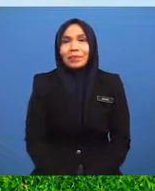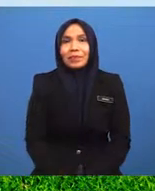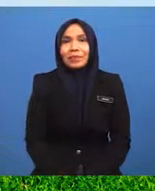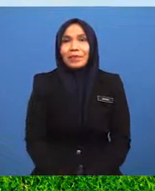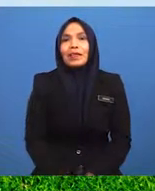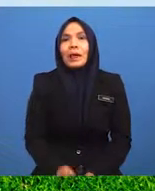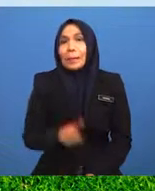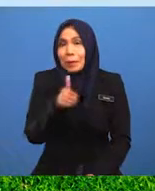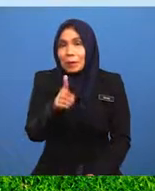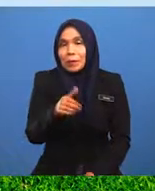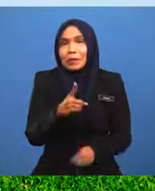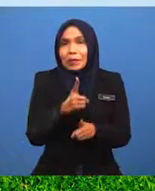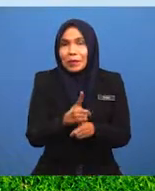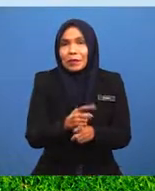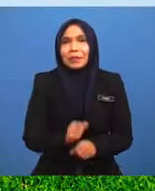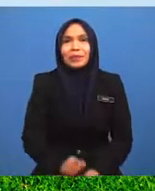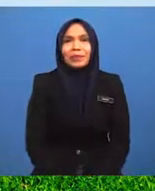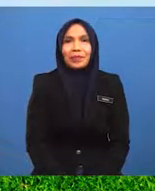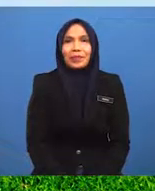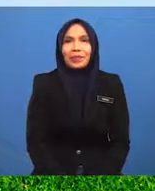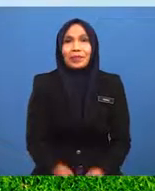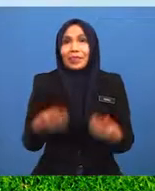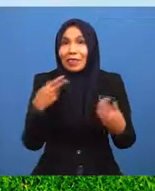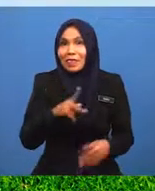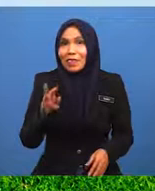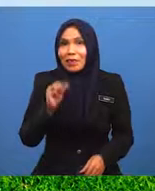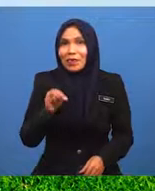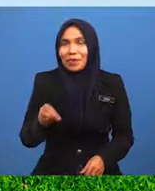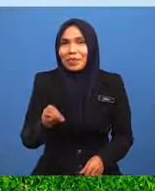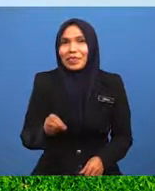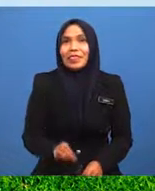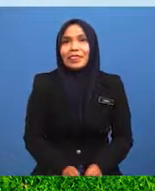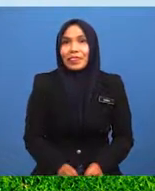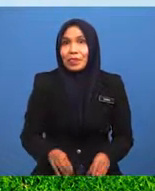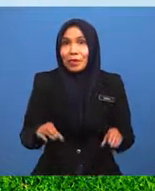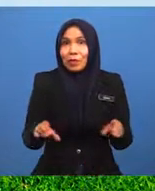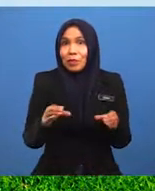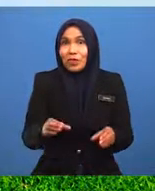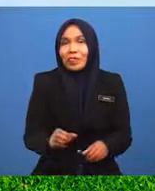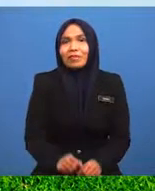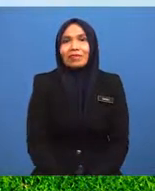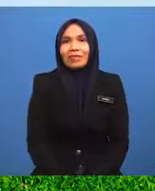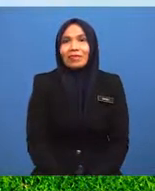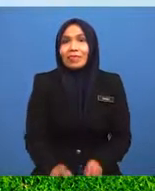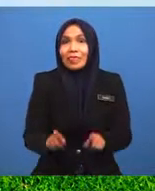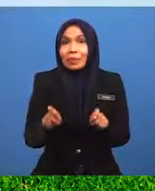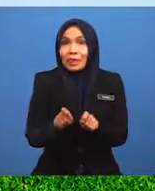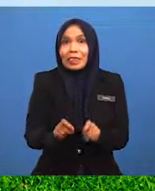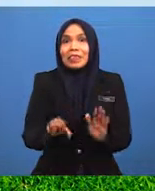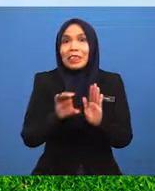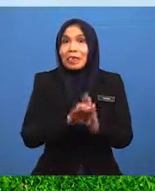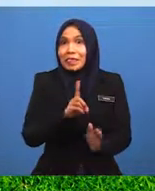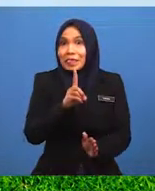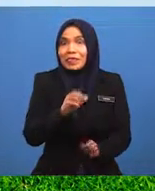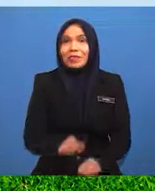Betul kan? Adakah murid-murid amalkan perlakuan dalam gambar pertama di rumah?